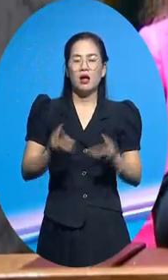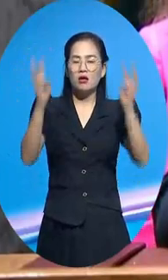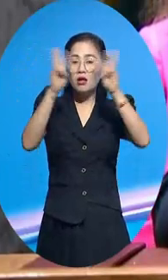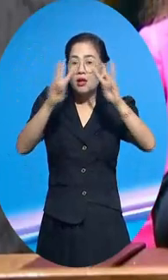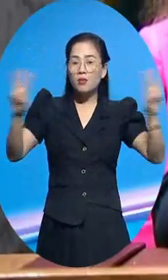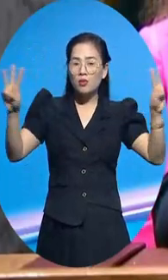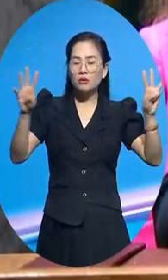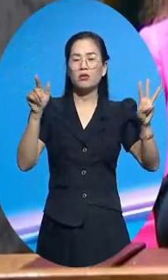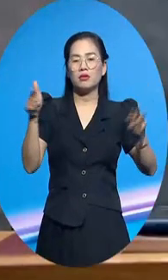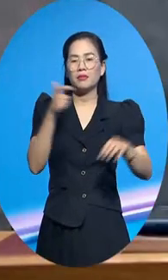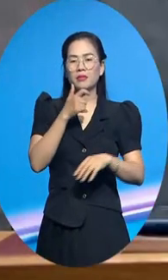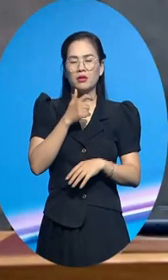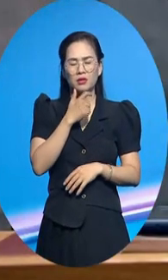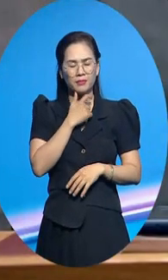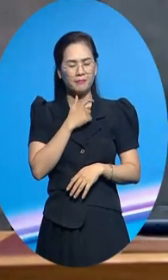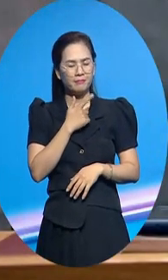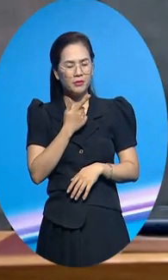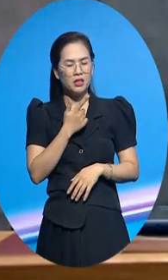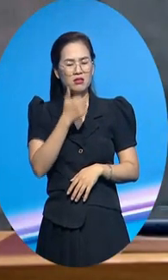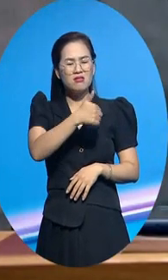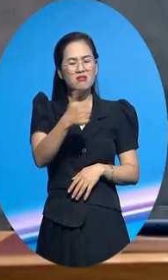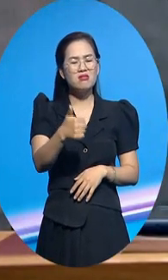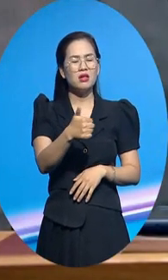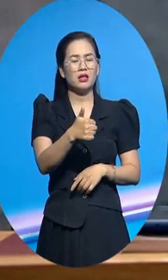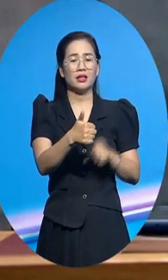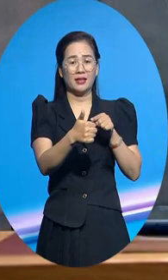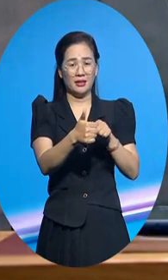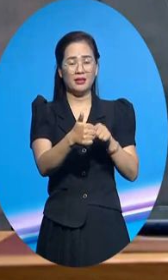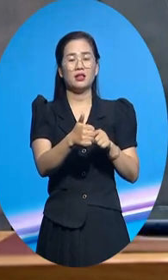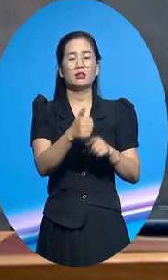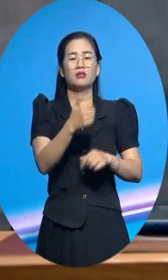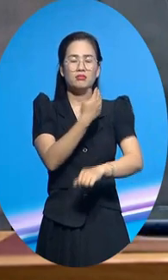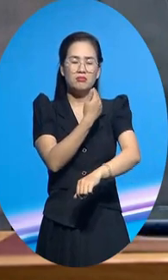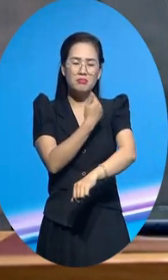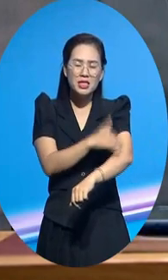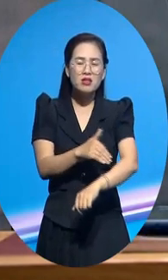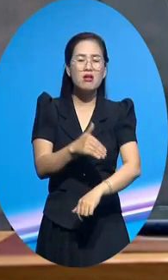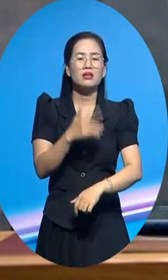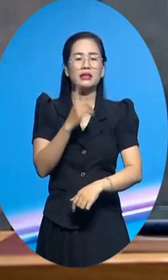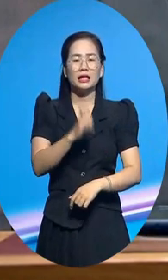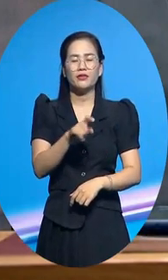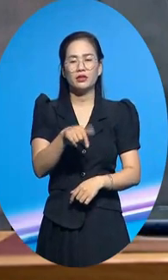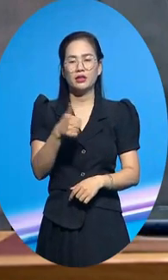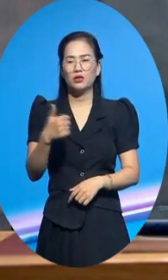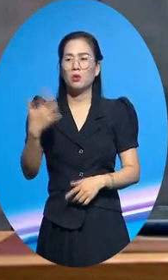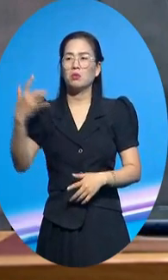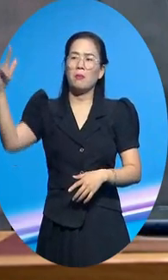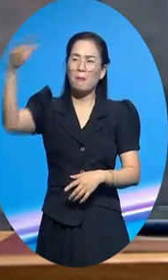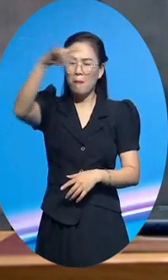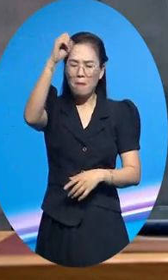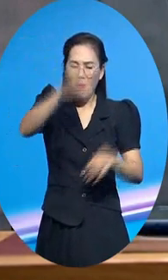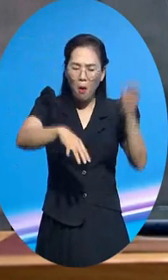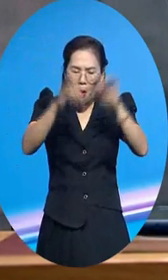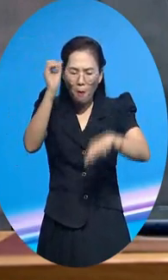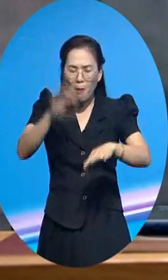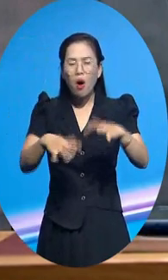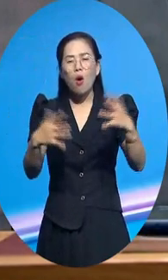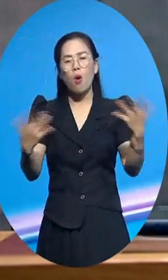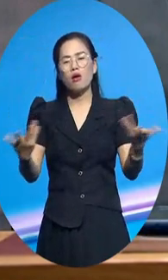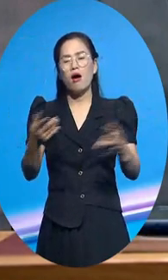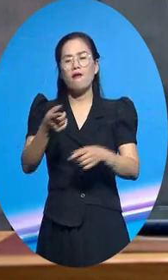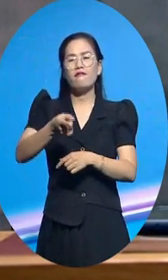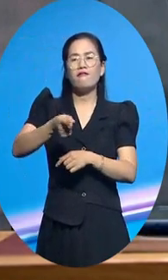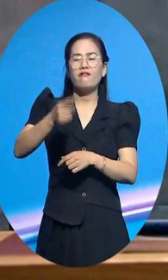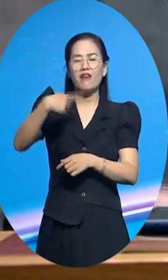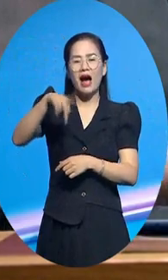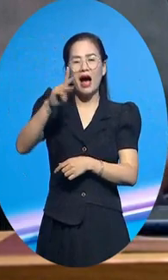cho biết, đa số những trường hợp dân thường thương vong là do việc sử dụng vũ khí nổ với tác động diện rộng, bao gồm các cuộc tấn công bằng pháo hạng